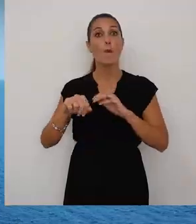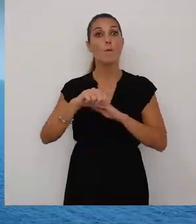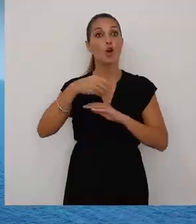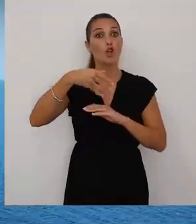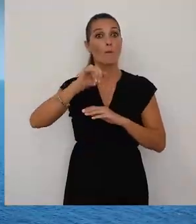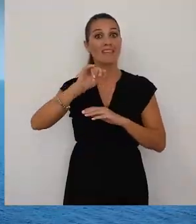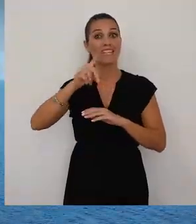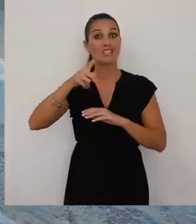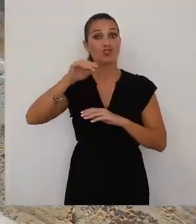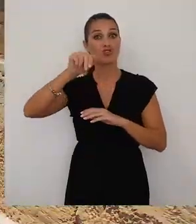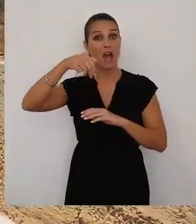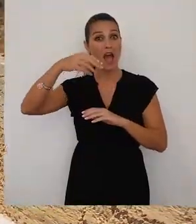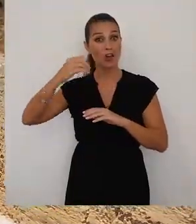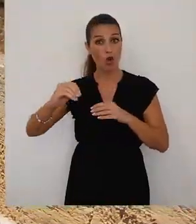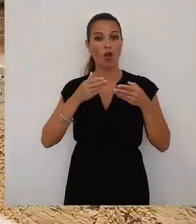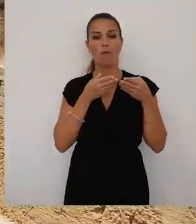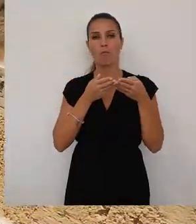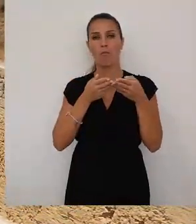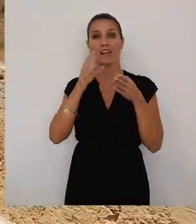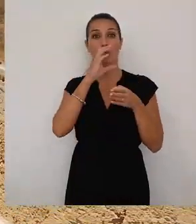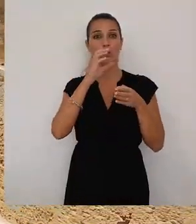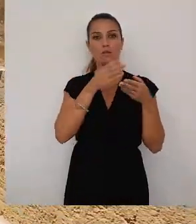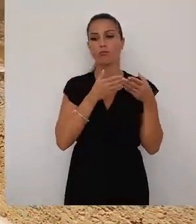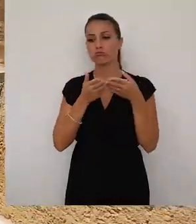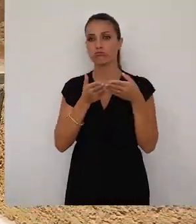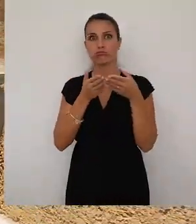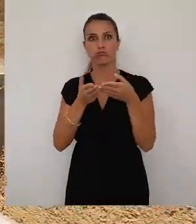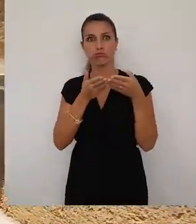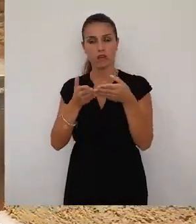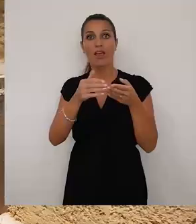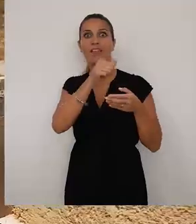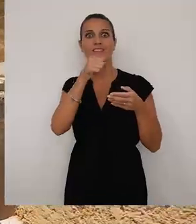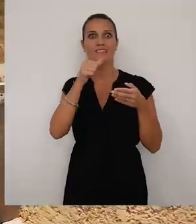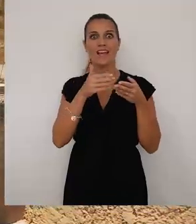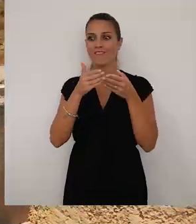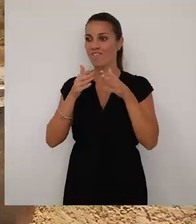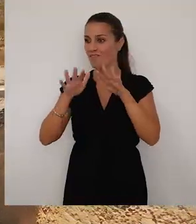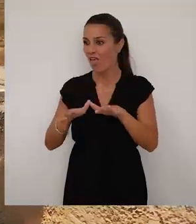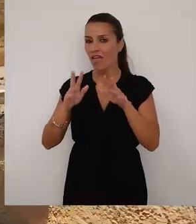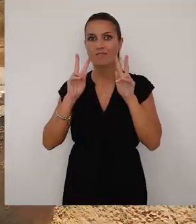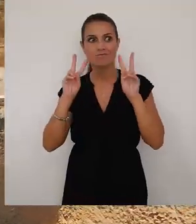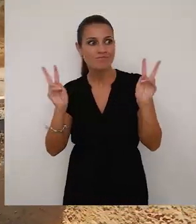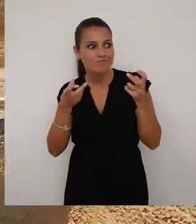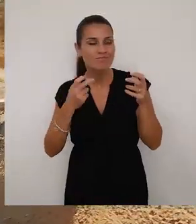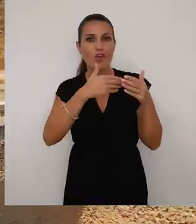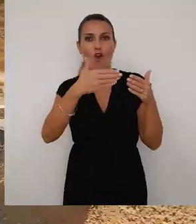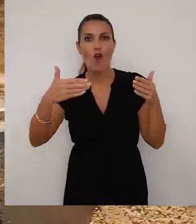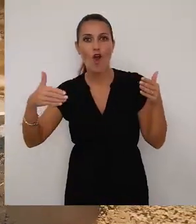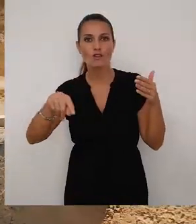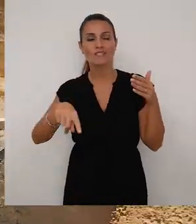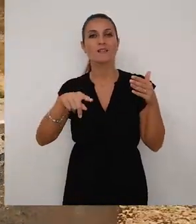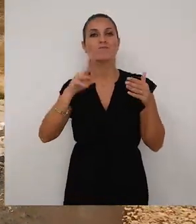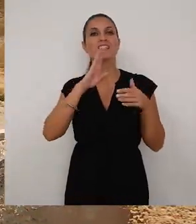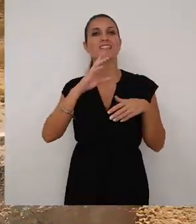A Porto Miggiano fanno scalo diverse imbarcazioni turistiche, utili per scoprire il vasto patrimonio costiero di Santa Cesarea